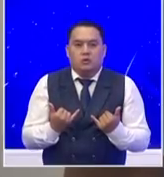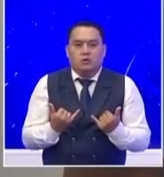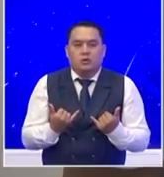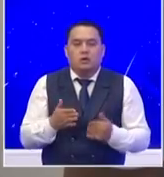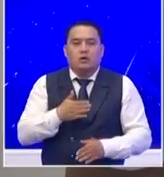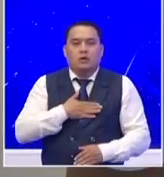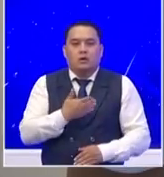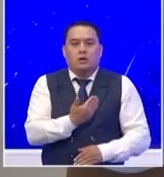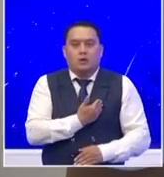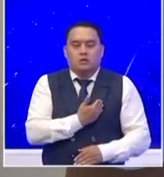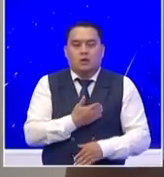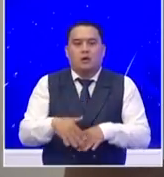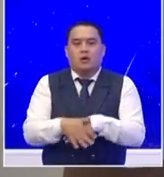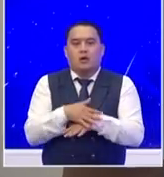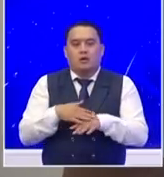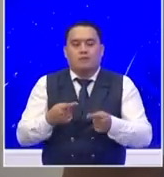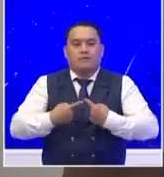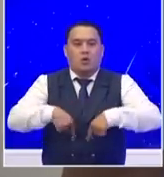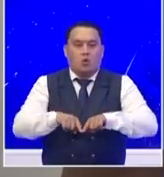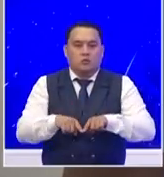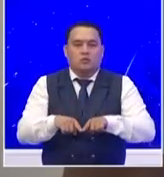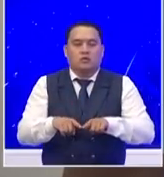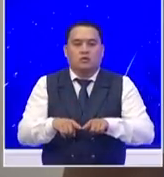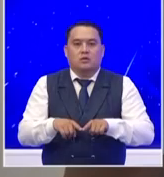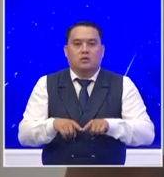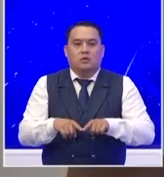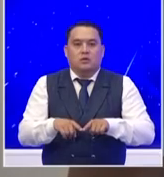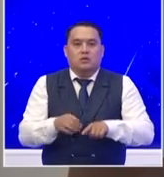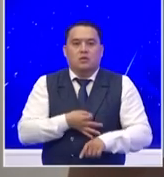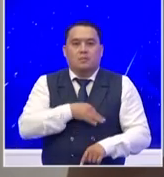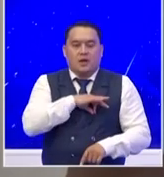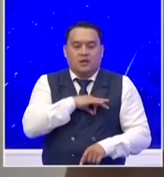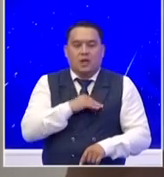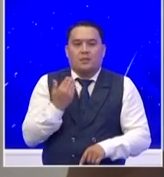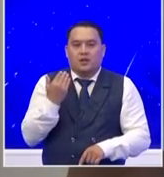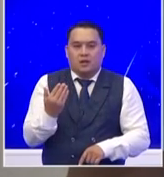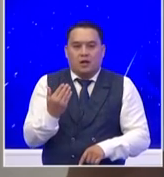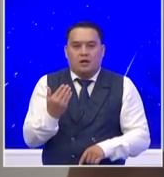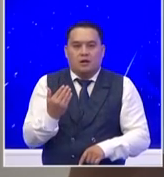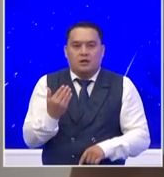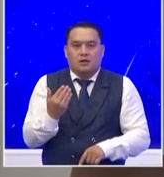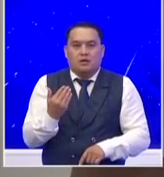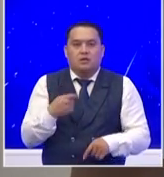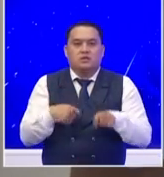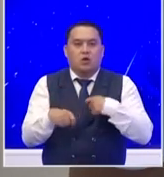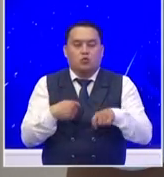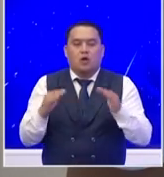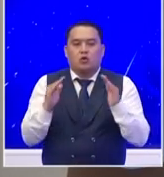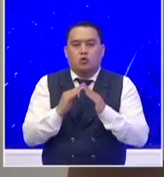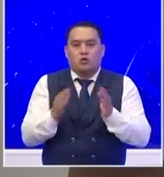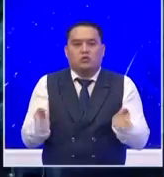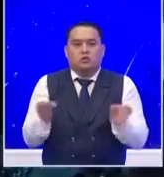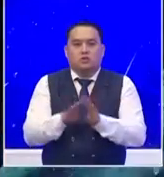сұрайтынымыз местный исполнительный органнан, әділет департаментінен жаңағы сауда үйлерін